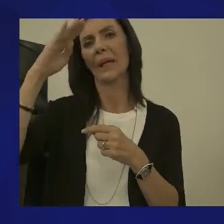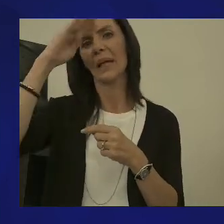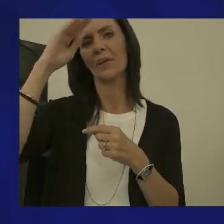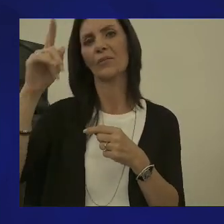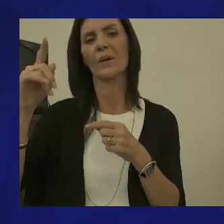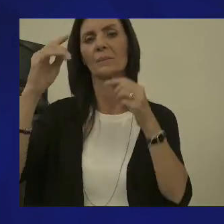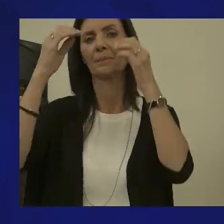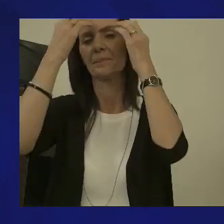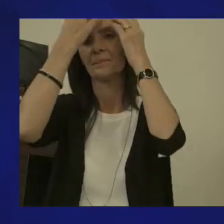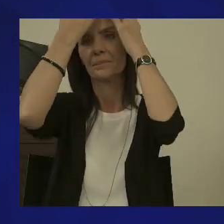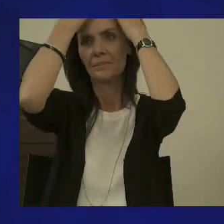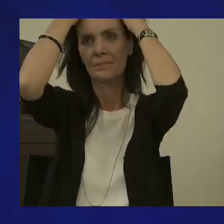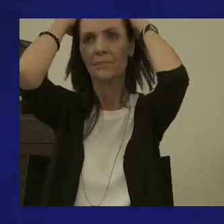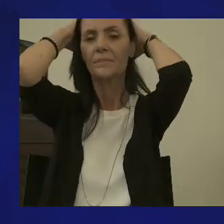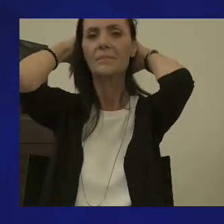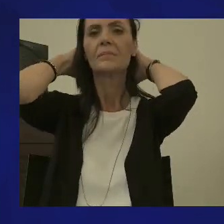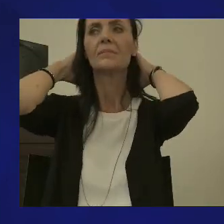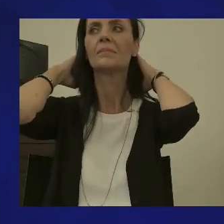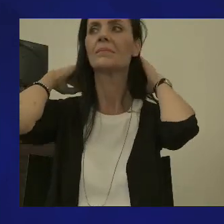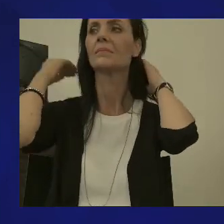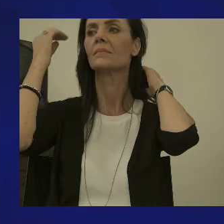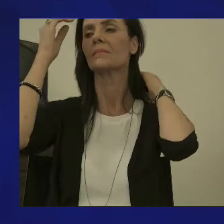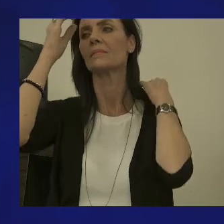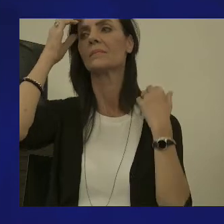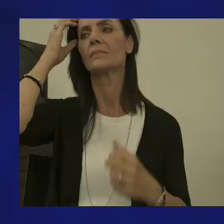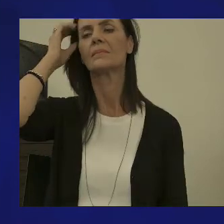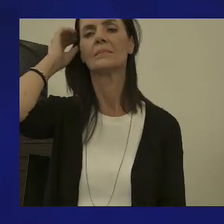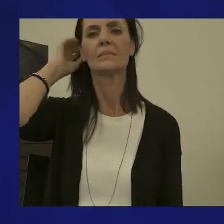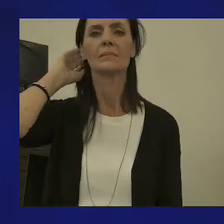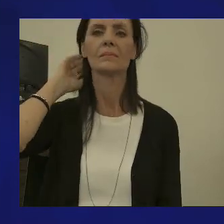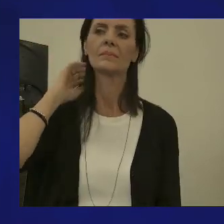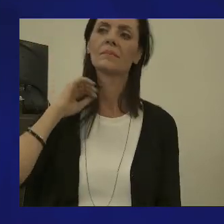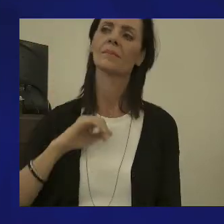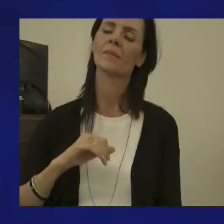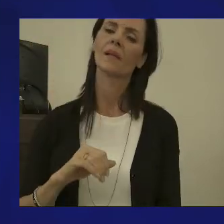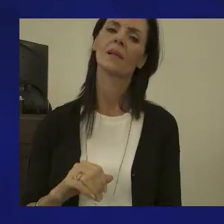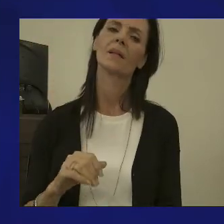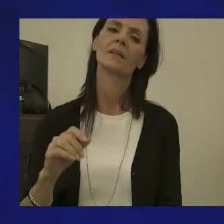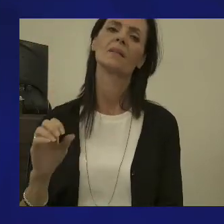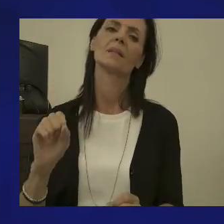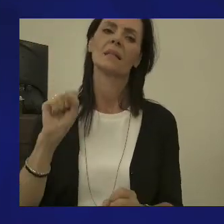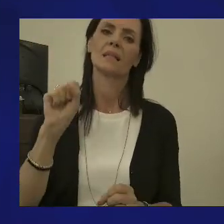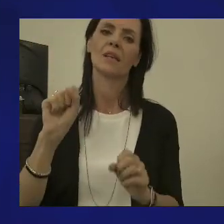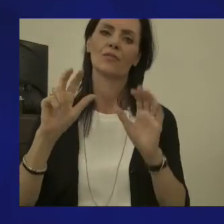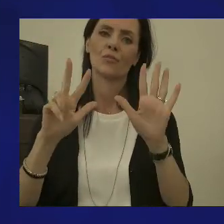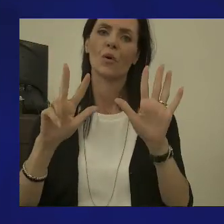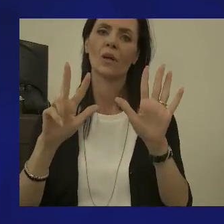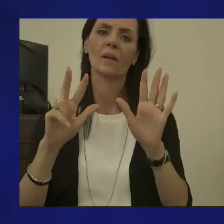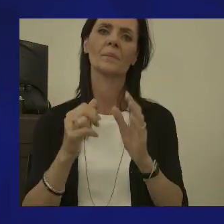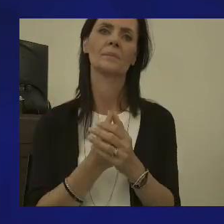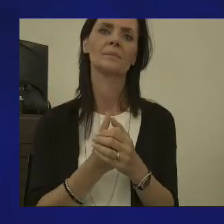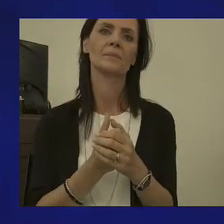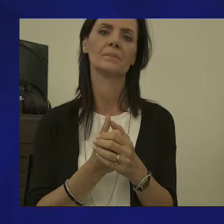34 חיפה. אוקיי. בבקשה, מוטי מסיר את ההסתייגות, ואנחנו עוברים לסעיף הבא. בסדר, תודה. אנחנו עוברים לסעיף